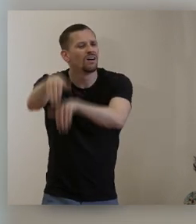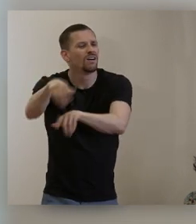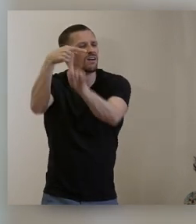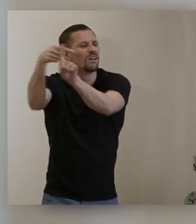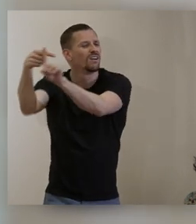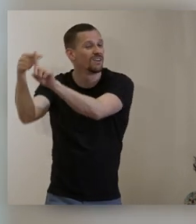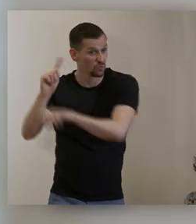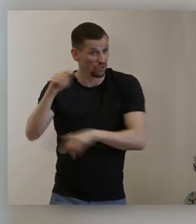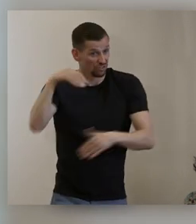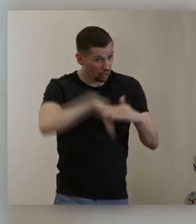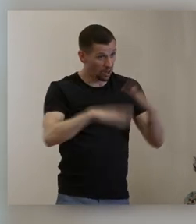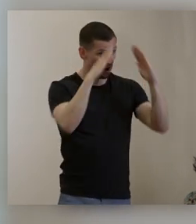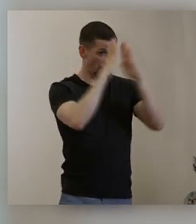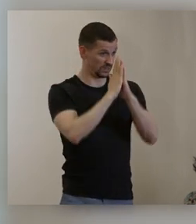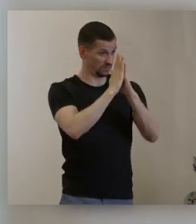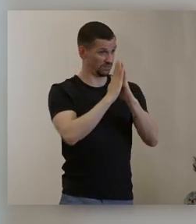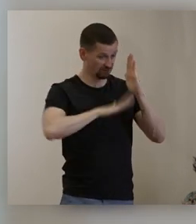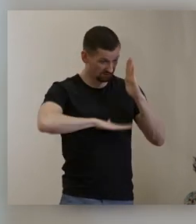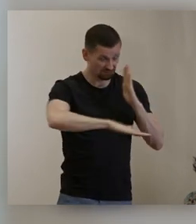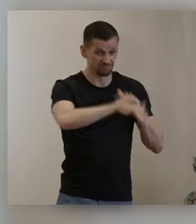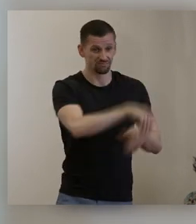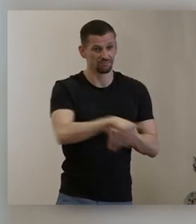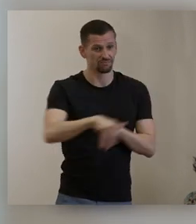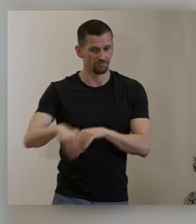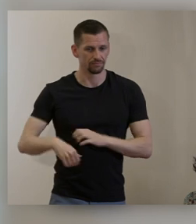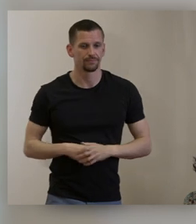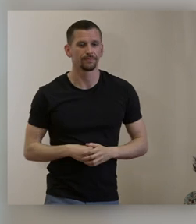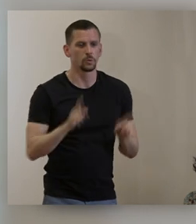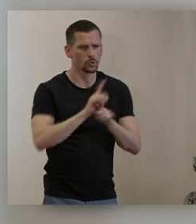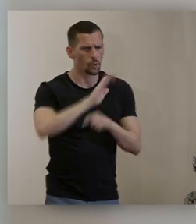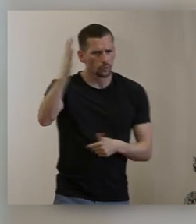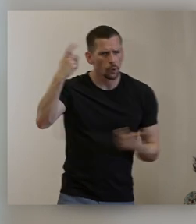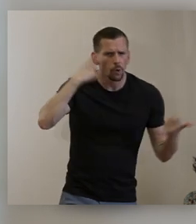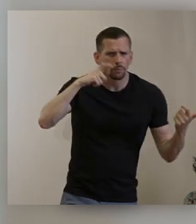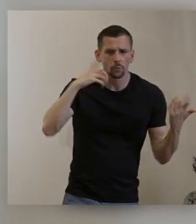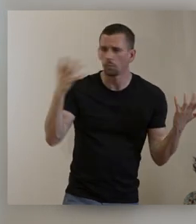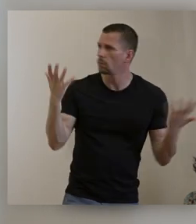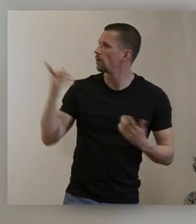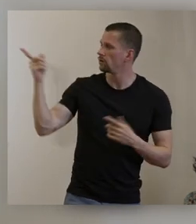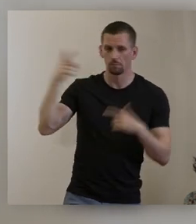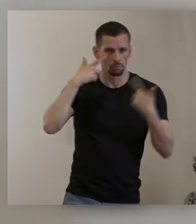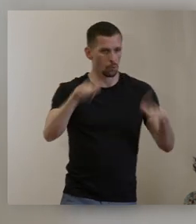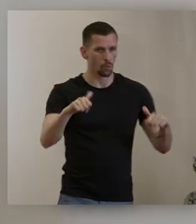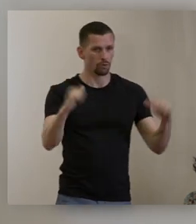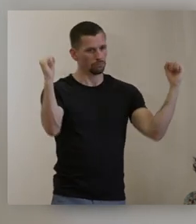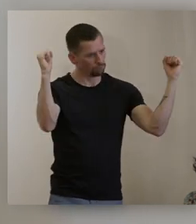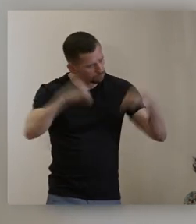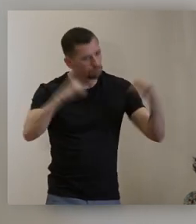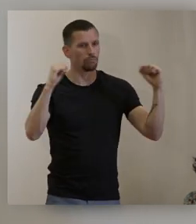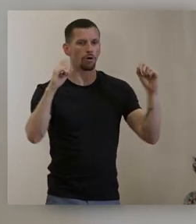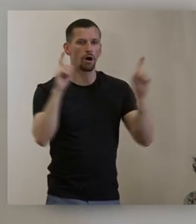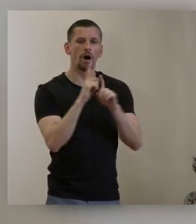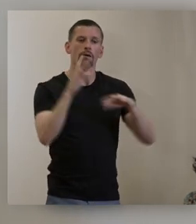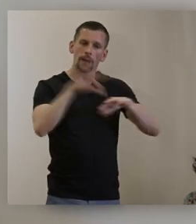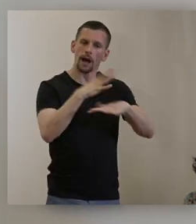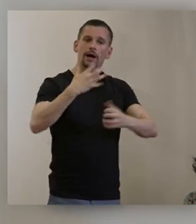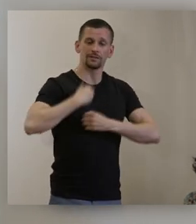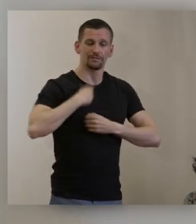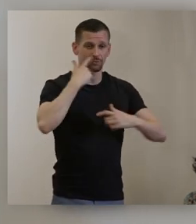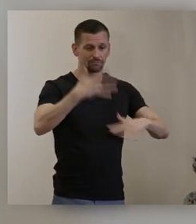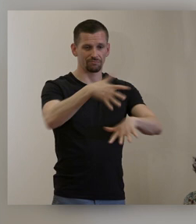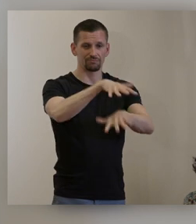consentement, les deux mains sont sur l'étole du prêtre. Et en fait, en réfléchissant aujourd'hui pour cette présentation, je me